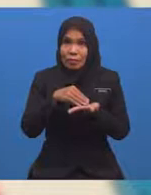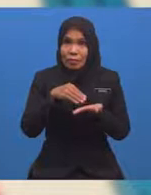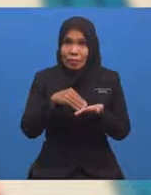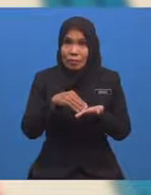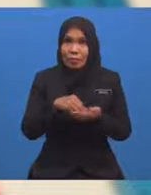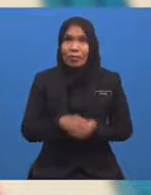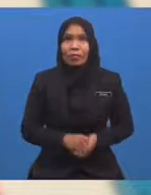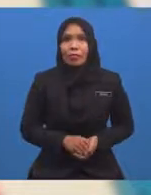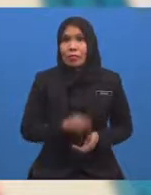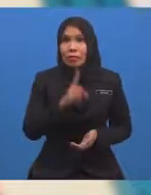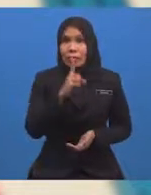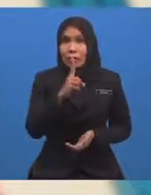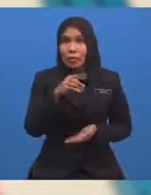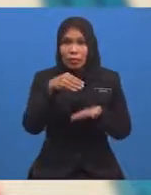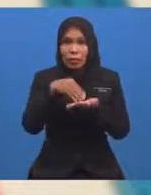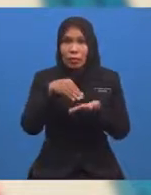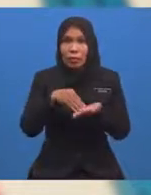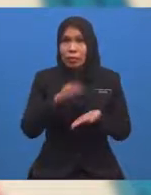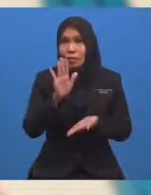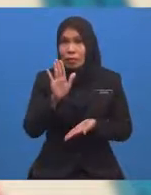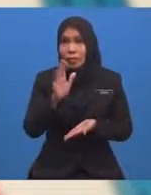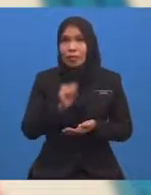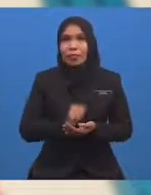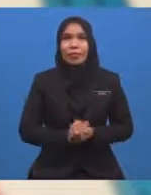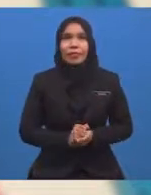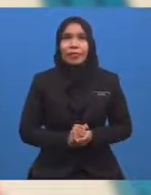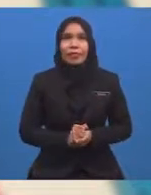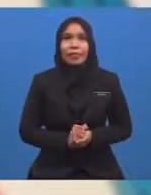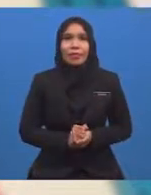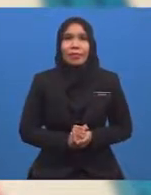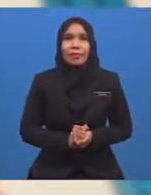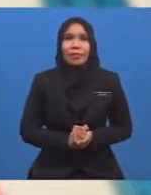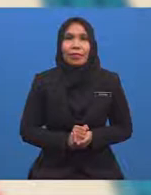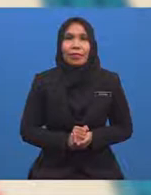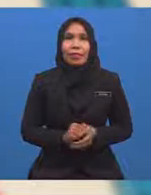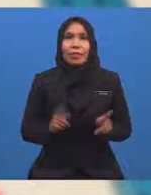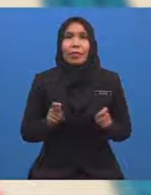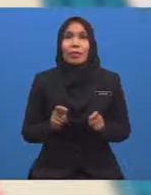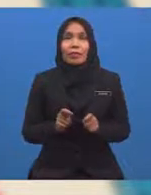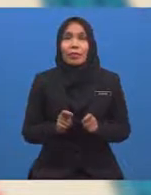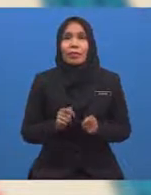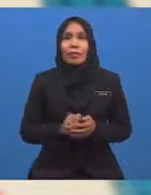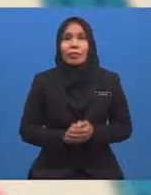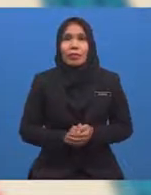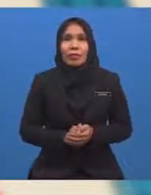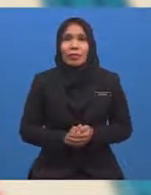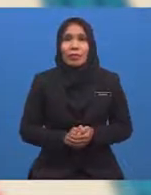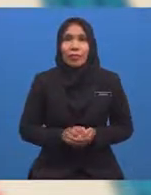sebagai satu nisbah 5 tetapi apabila